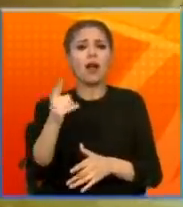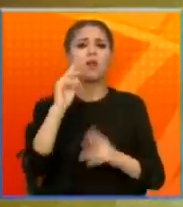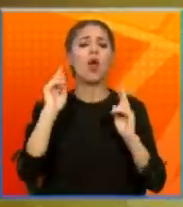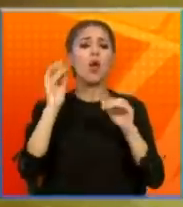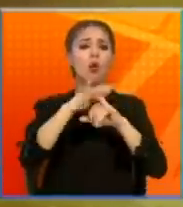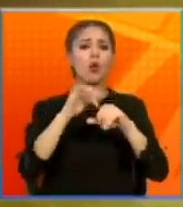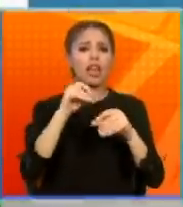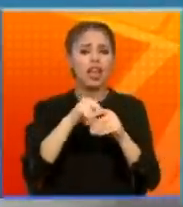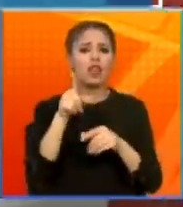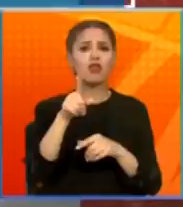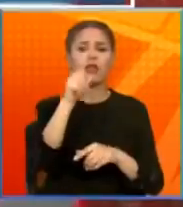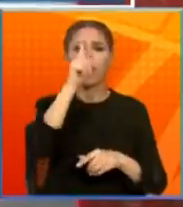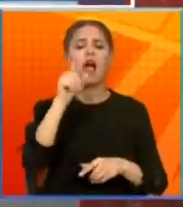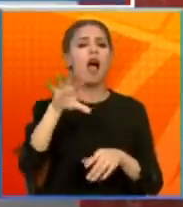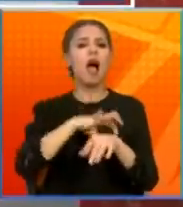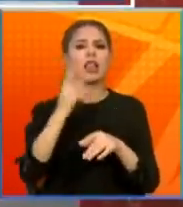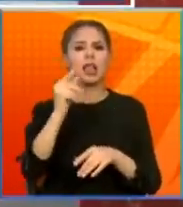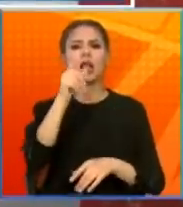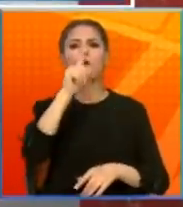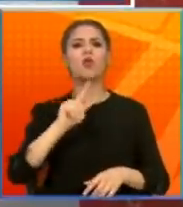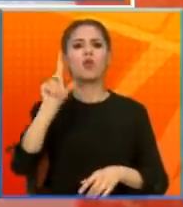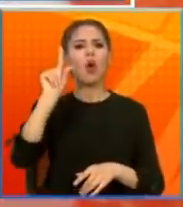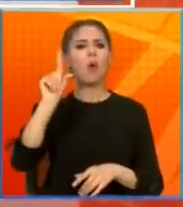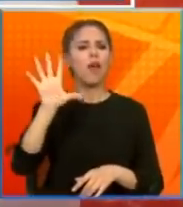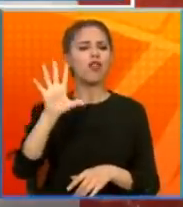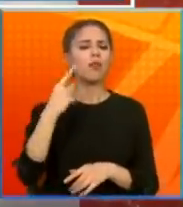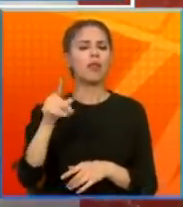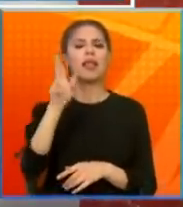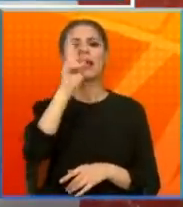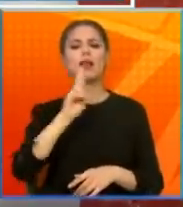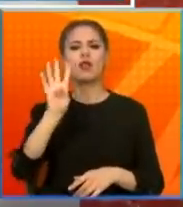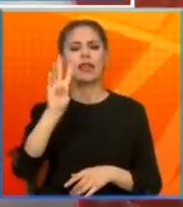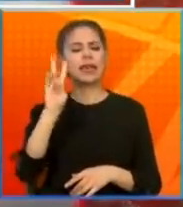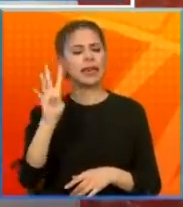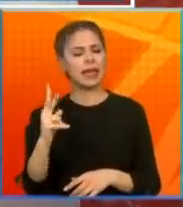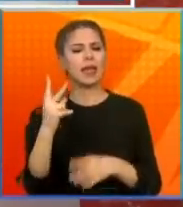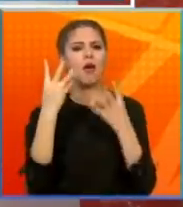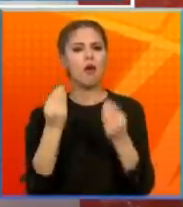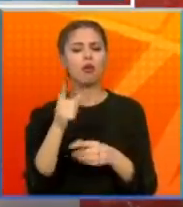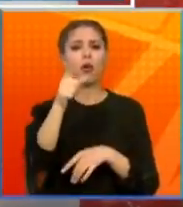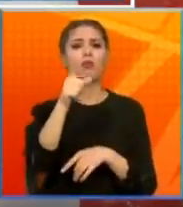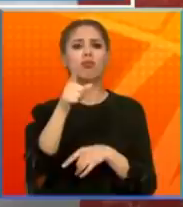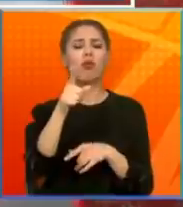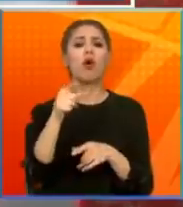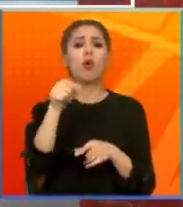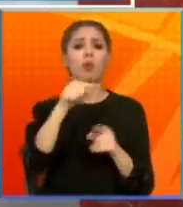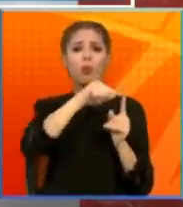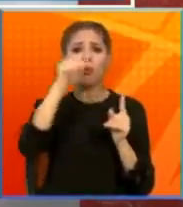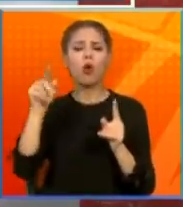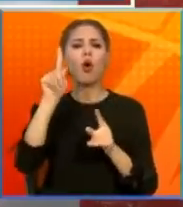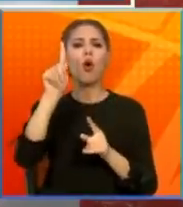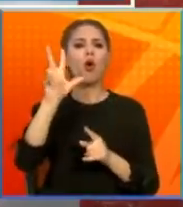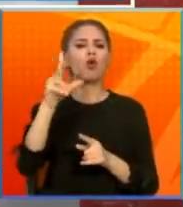Ülkede vaka sayısı 115.242'ye yükseldi. Ülkede hastalığın yayılmasından bu yana 13.915 kişi yaşamını